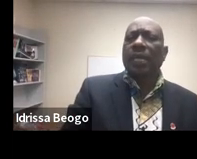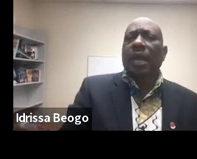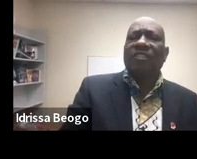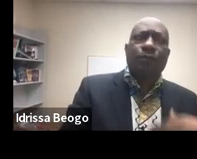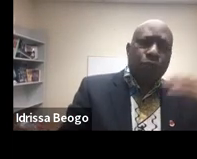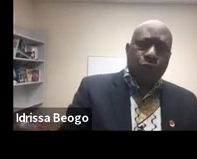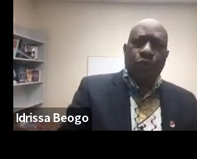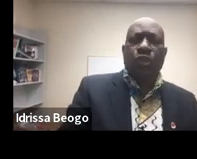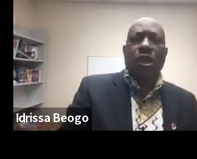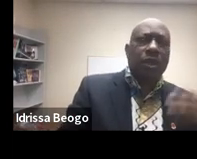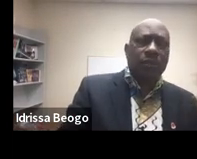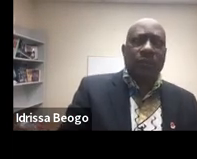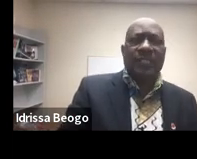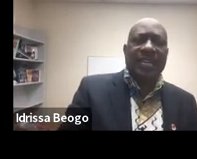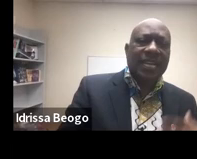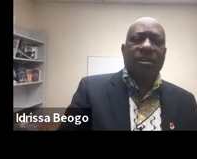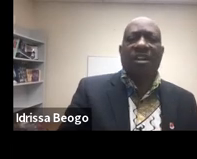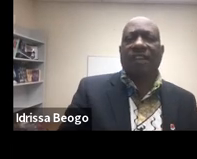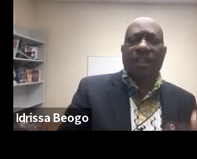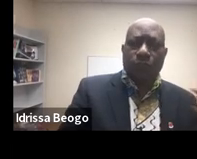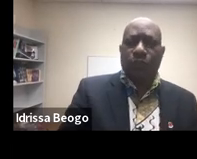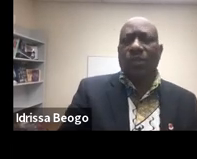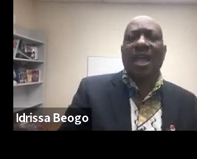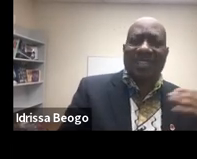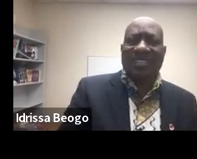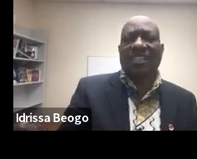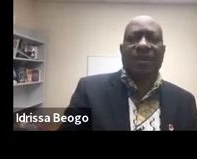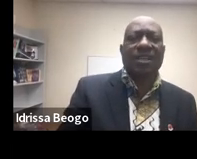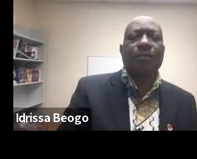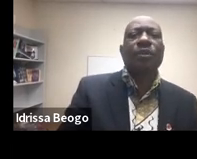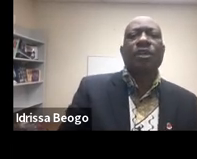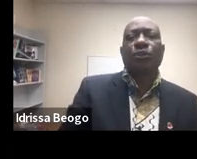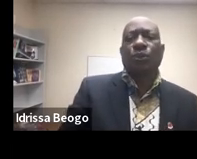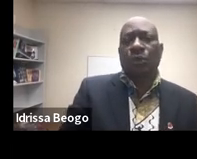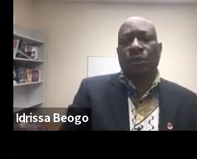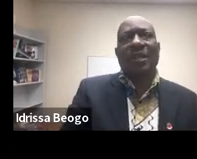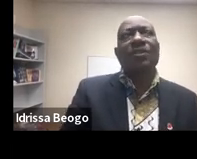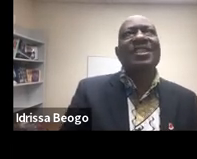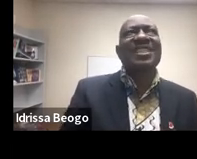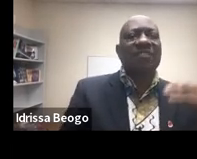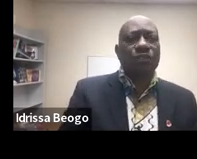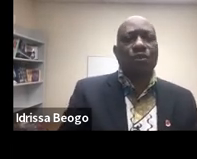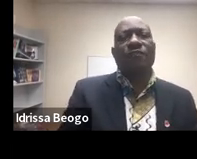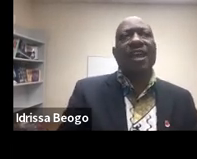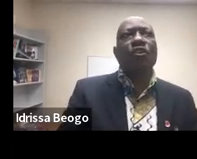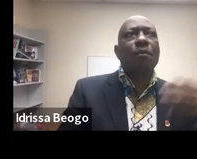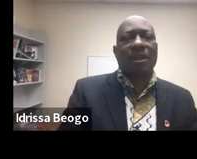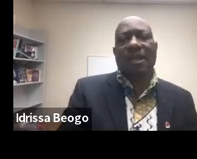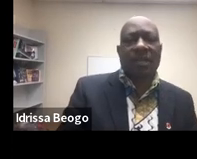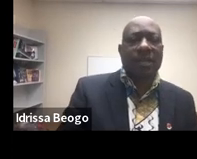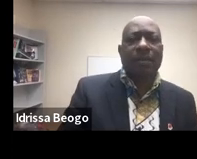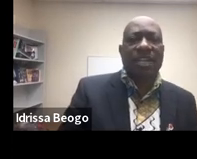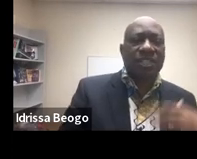et avec plusieurs écrits qu'on a fait, celui-là était centré, par exemple, sur le service offert,